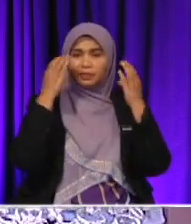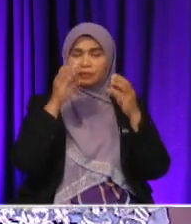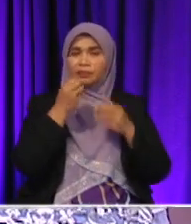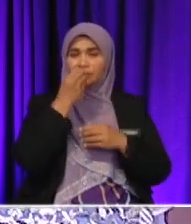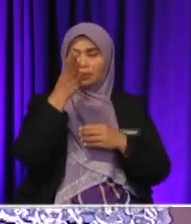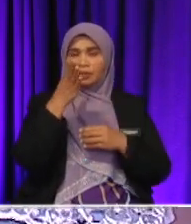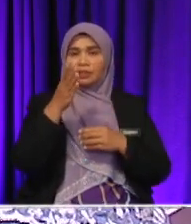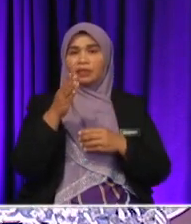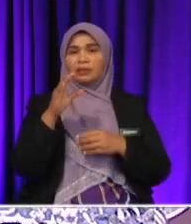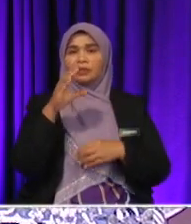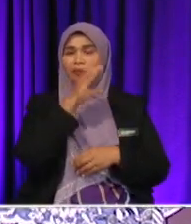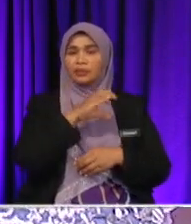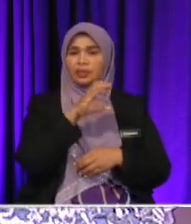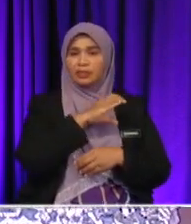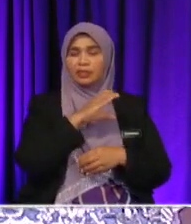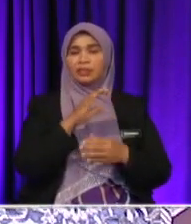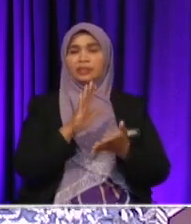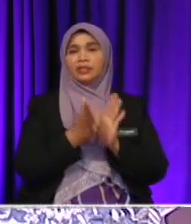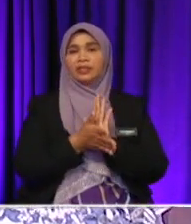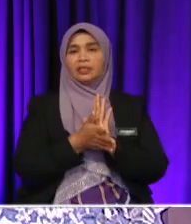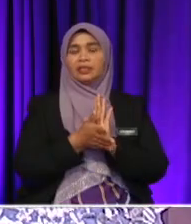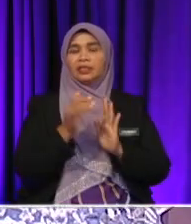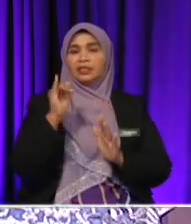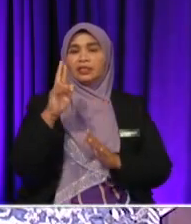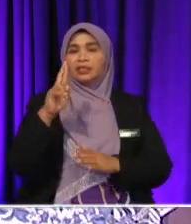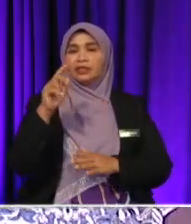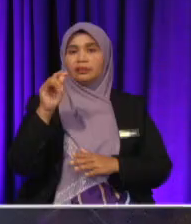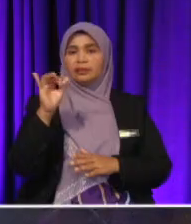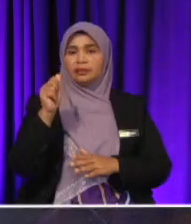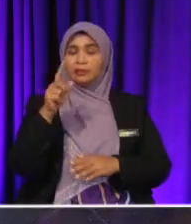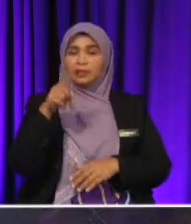tahu ciri-ciri ini untuk mengatasi masalah